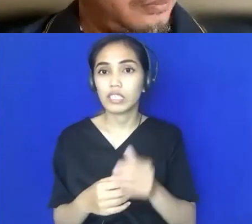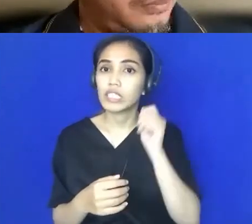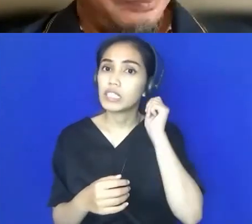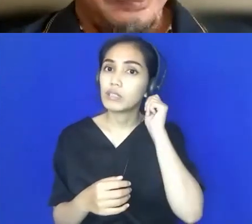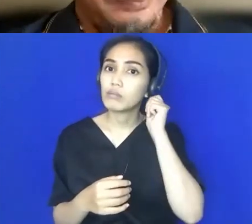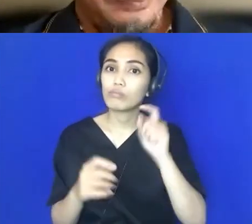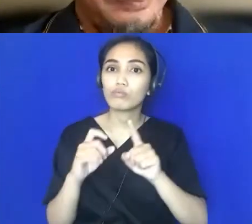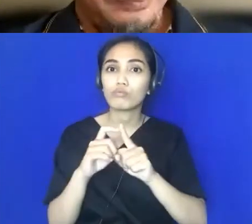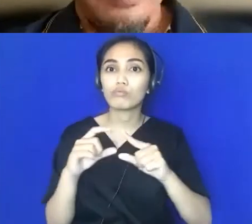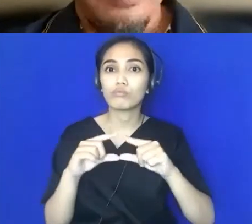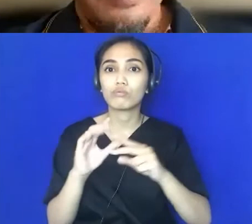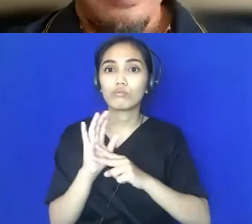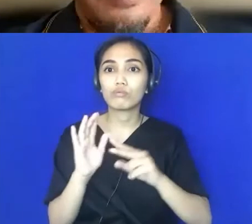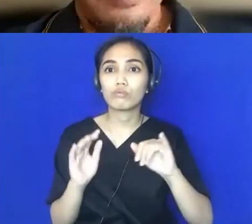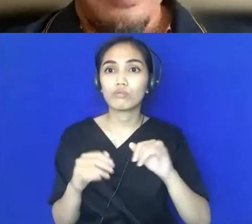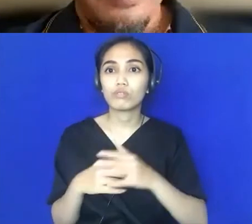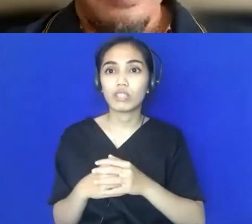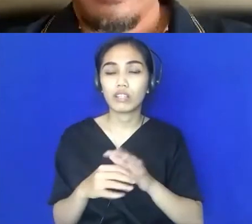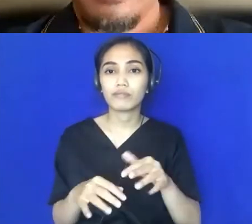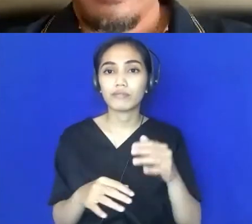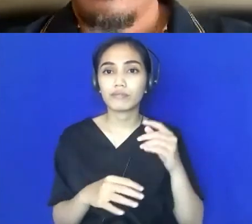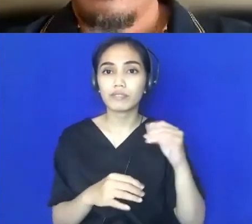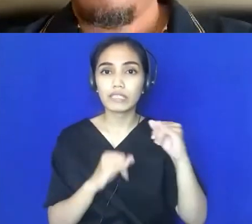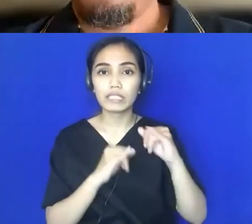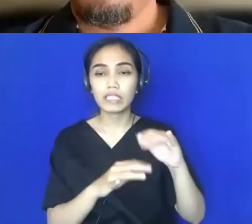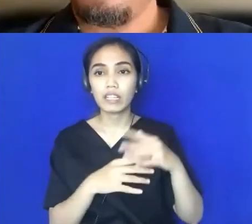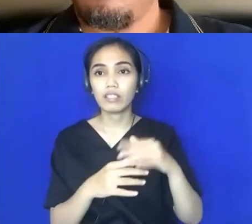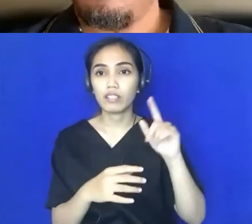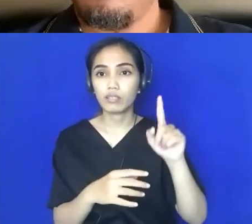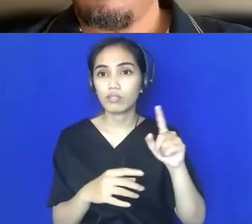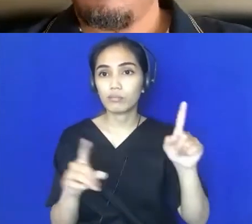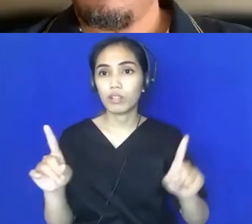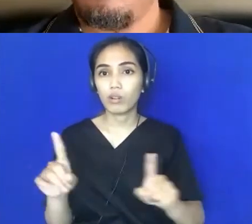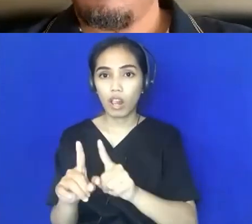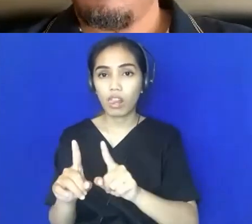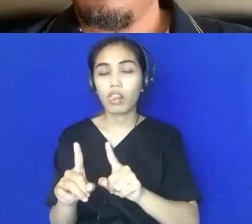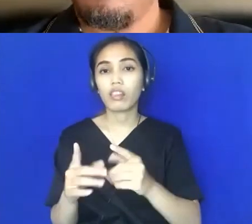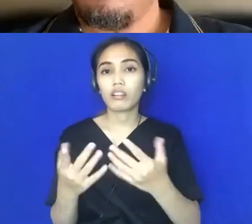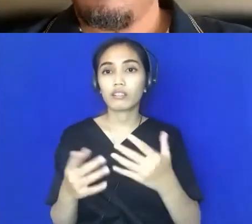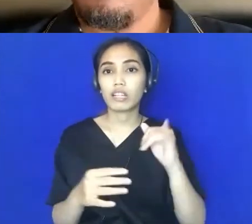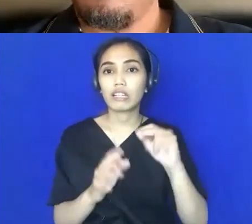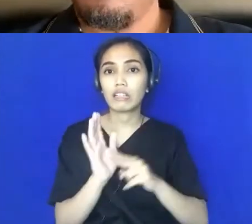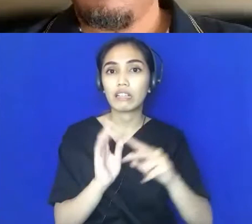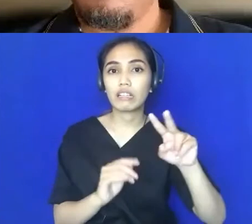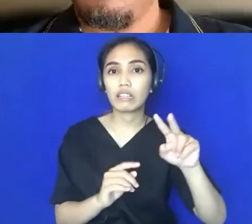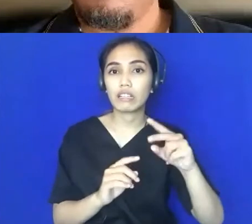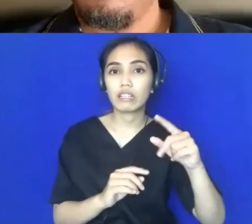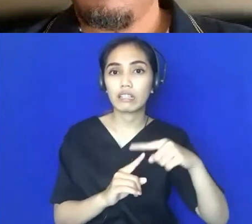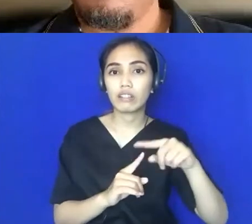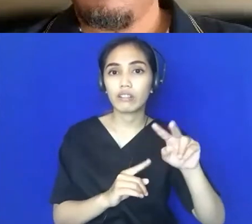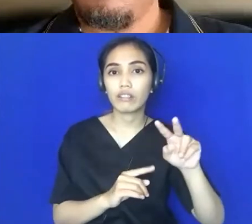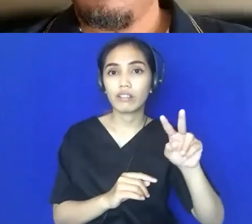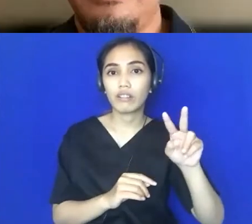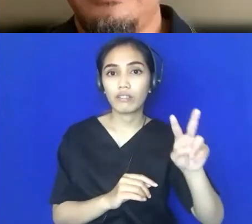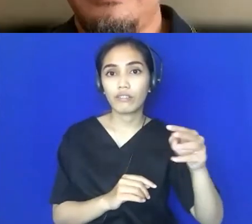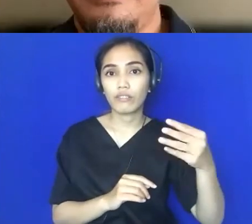merespon. Mohon izin. Jadi salah satu pengawalan kita adalah intervensi di tingkat desa ya.